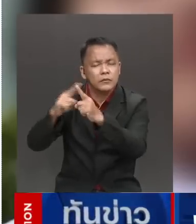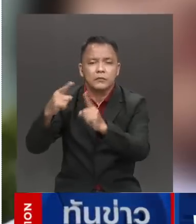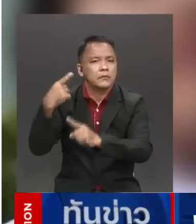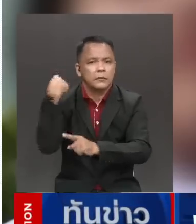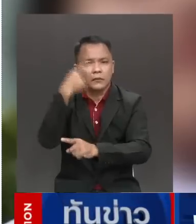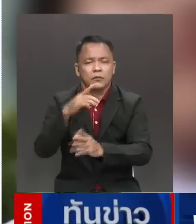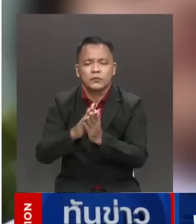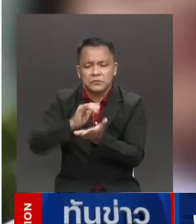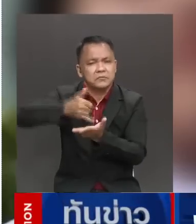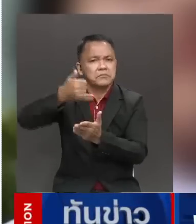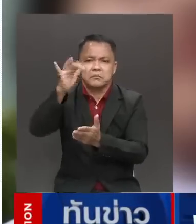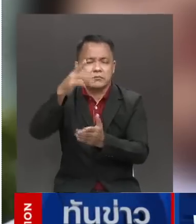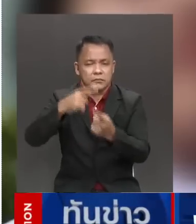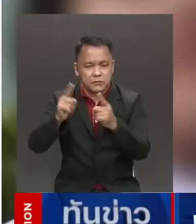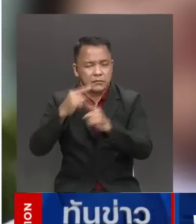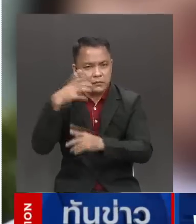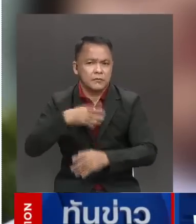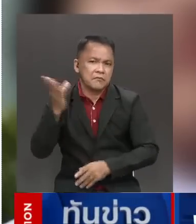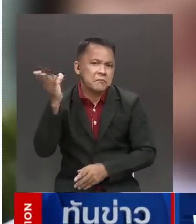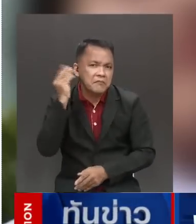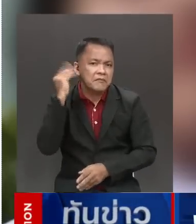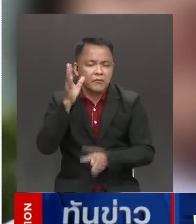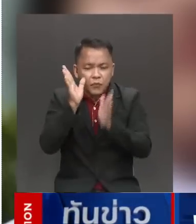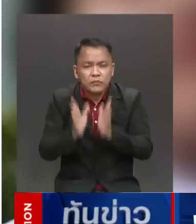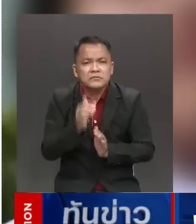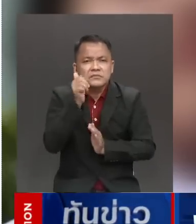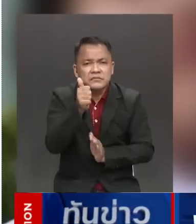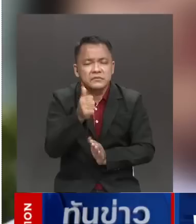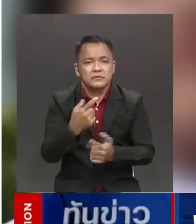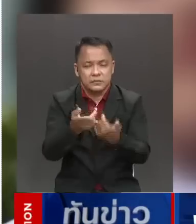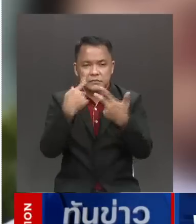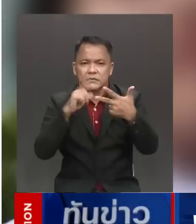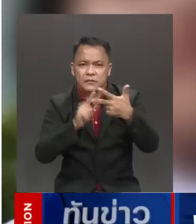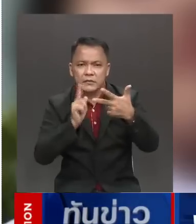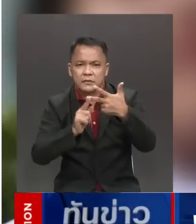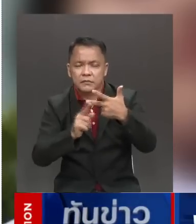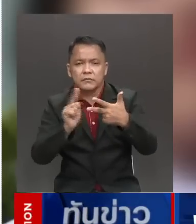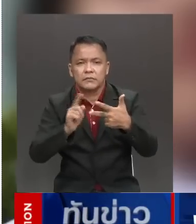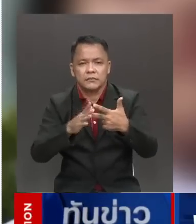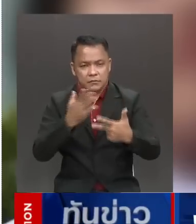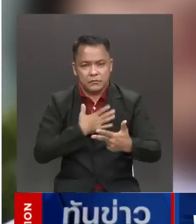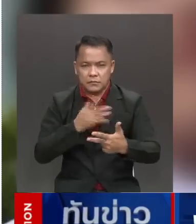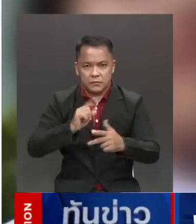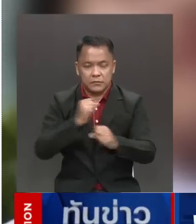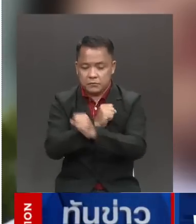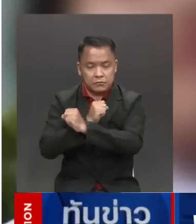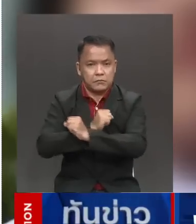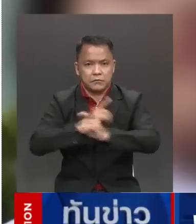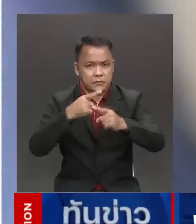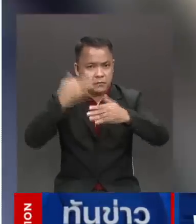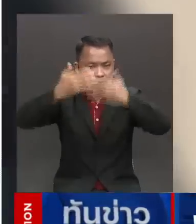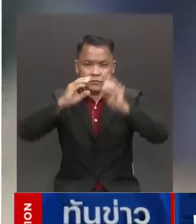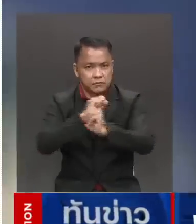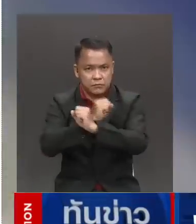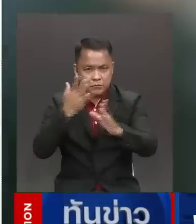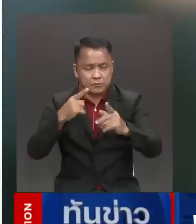ไม่มีใครเป็นคนดีขึ้นจากการต้องมาฟังว่าเราต้องเป็นคนดีประเด็นที่3ที่เธอเขียนเธอเขียนว่าหนูไม่ได้ต่อต้านทุกกิจกรรมของโรงเ